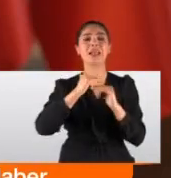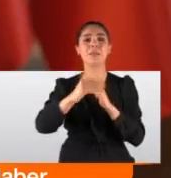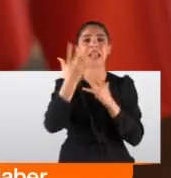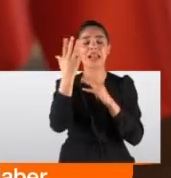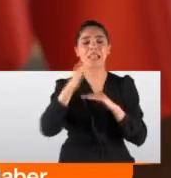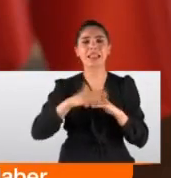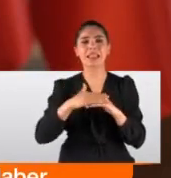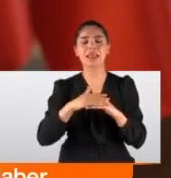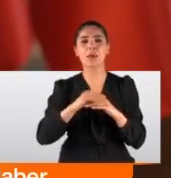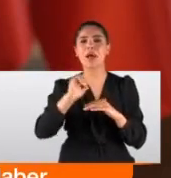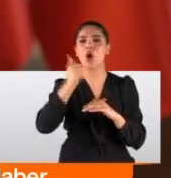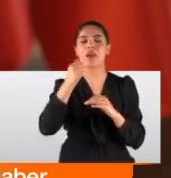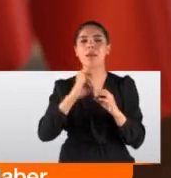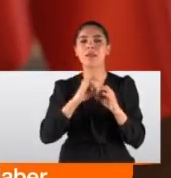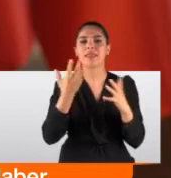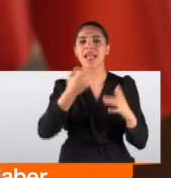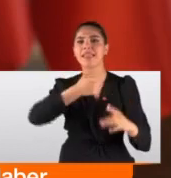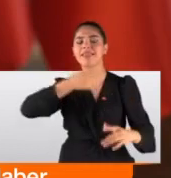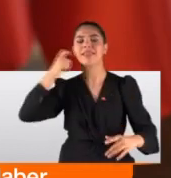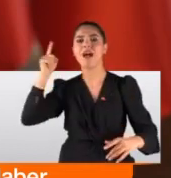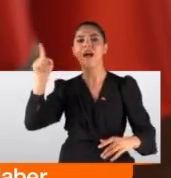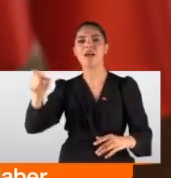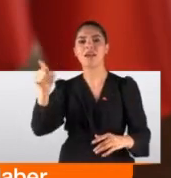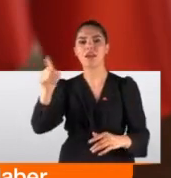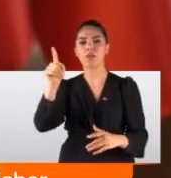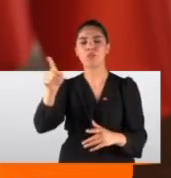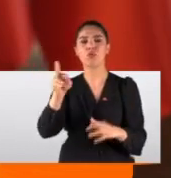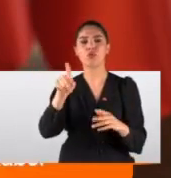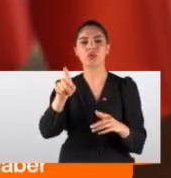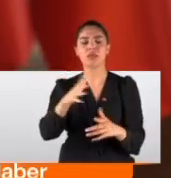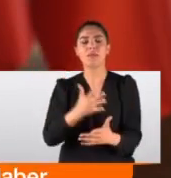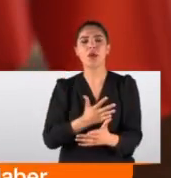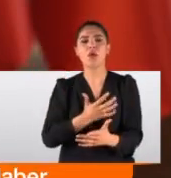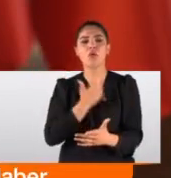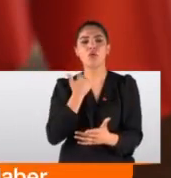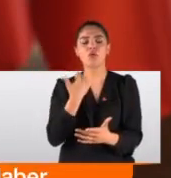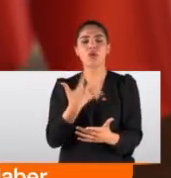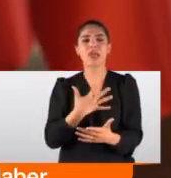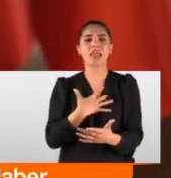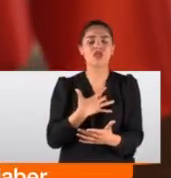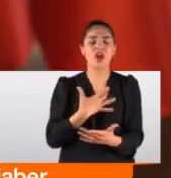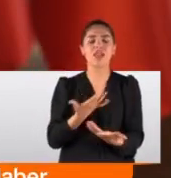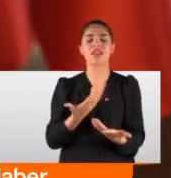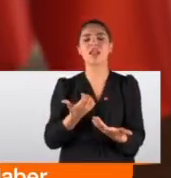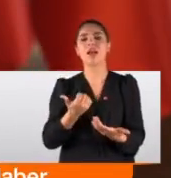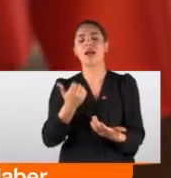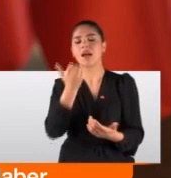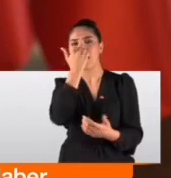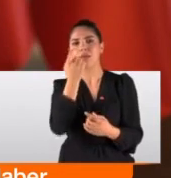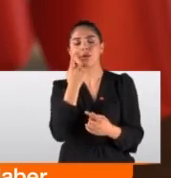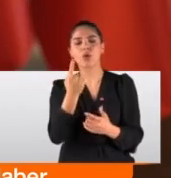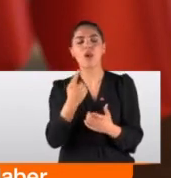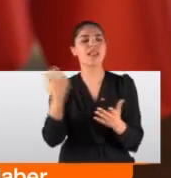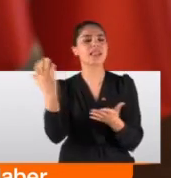yapan unsurlardan biri de tarihlerindeki bu tür acıyla, canla, kanla yoğrulmuş